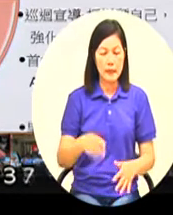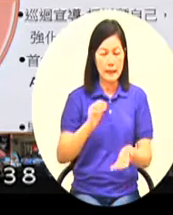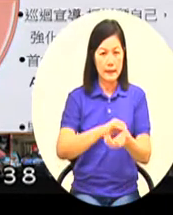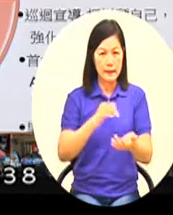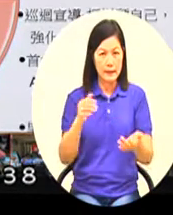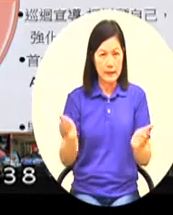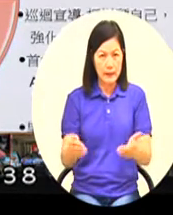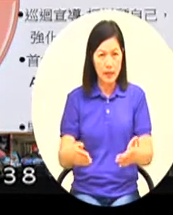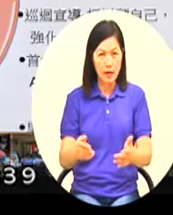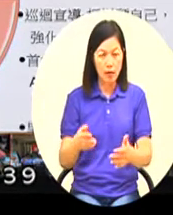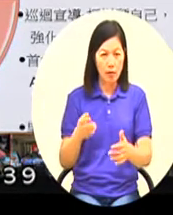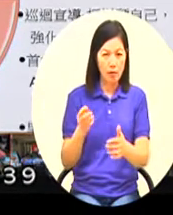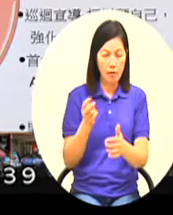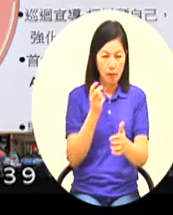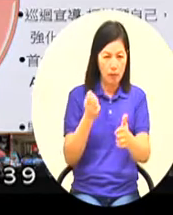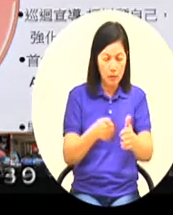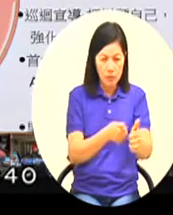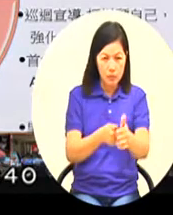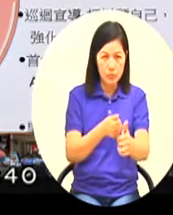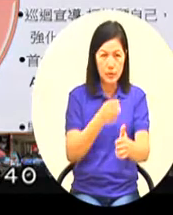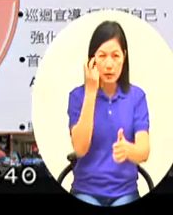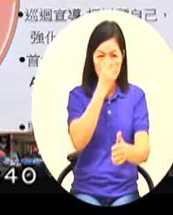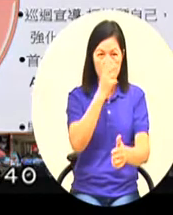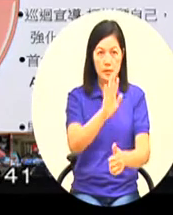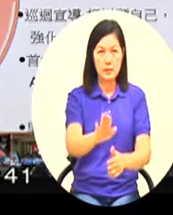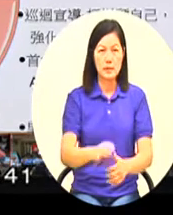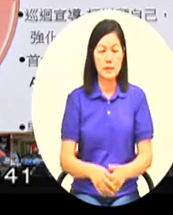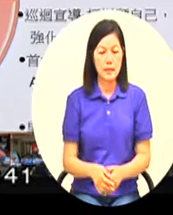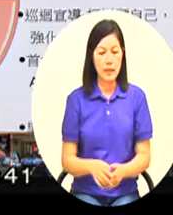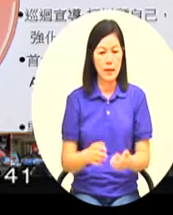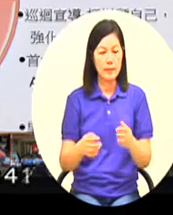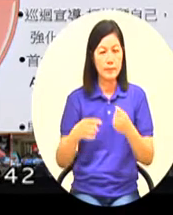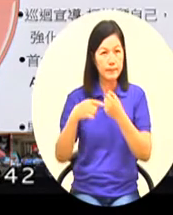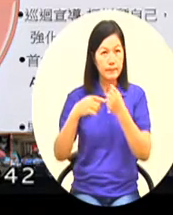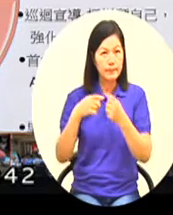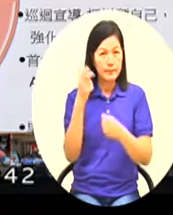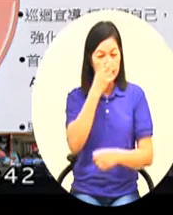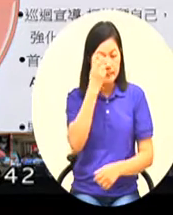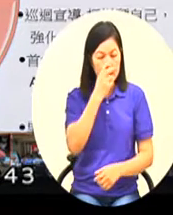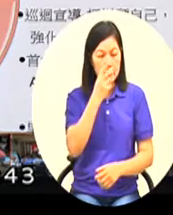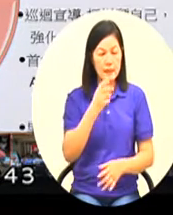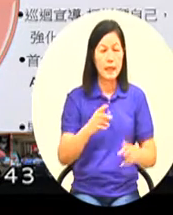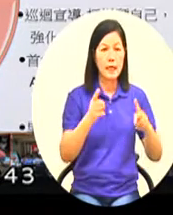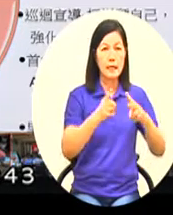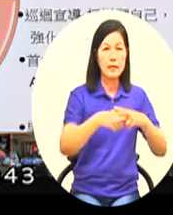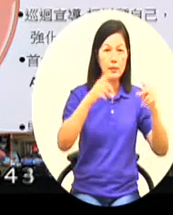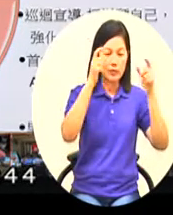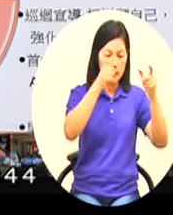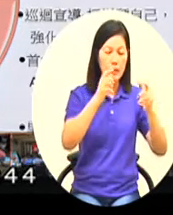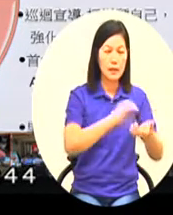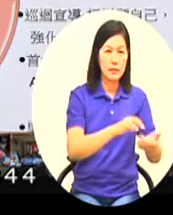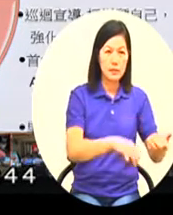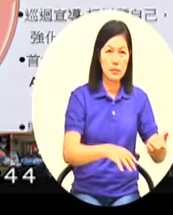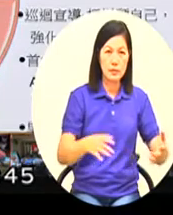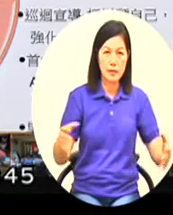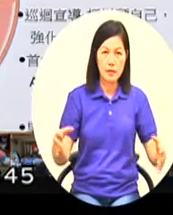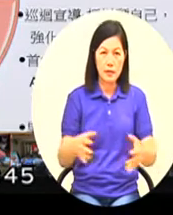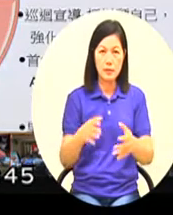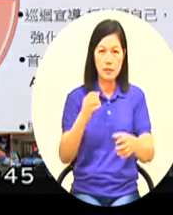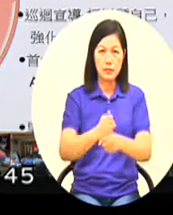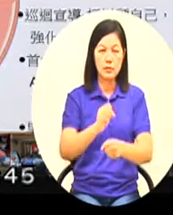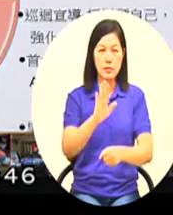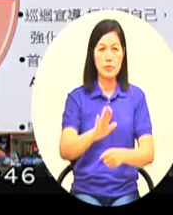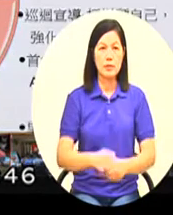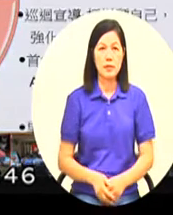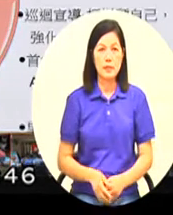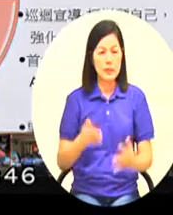制度。那在边境检疫的部分，跟我们小港医院做合作，那对我们侵入境的一些相关的一